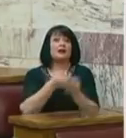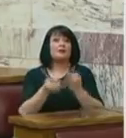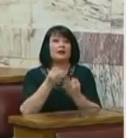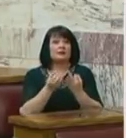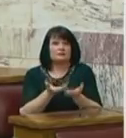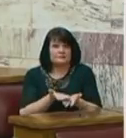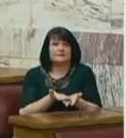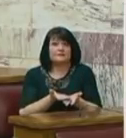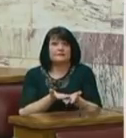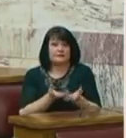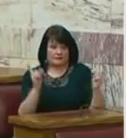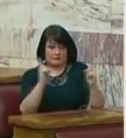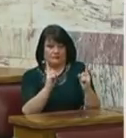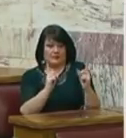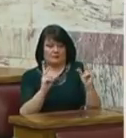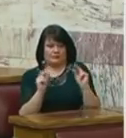μία αντιπαράσταση.